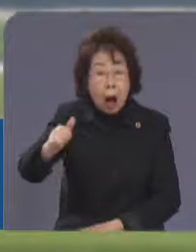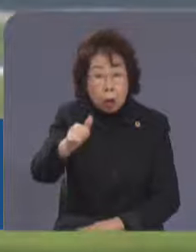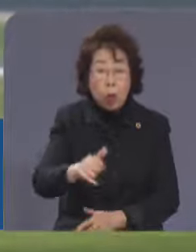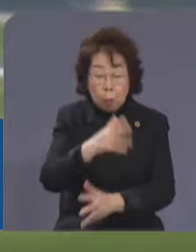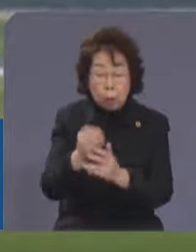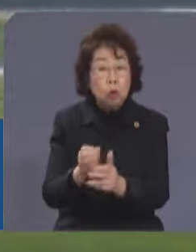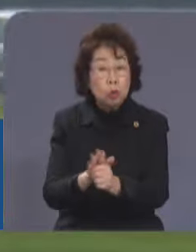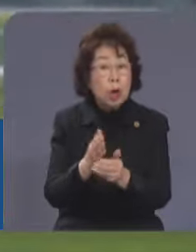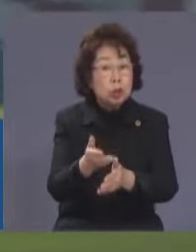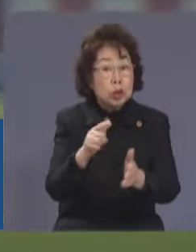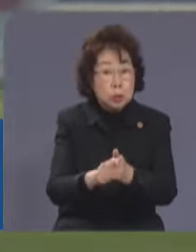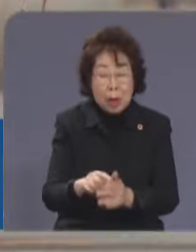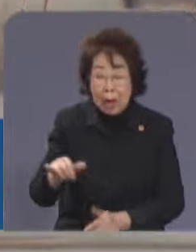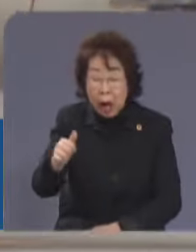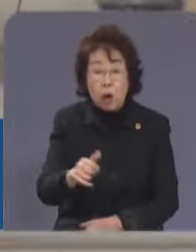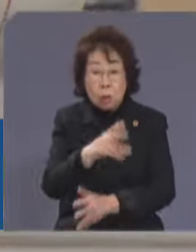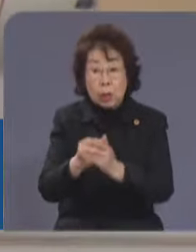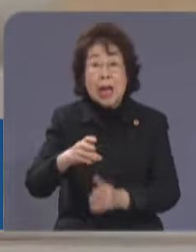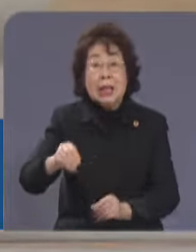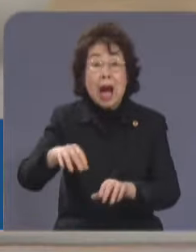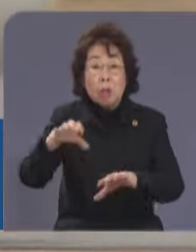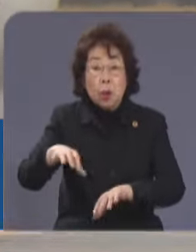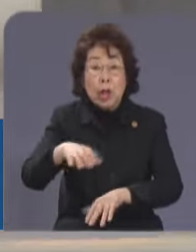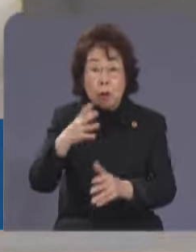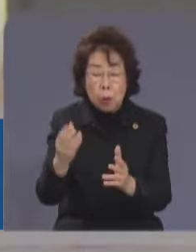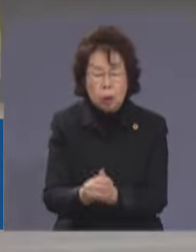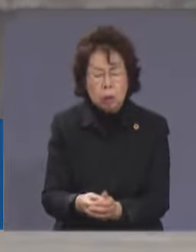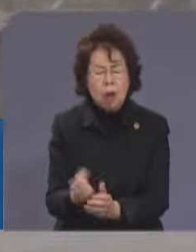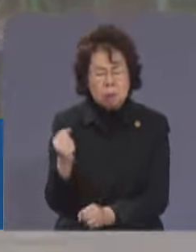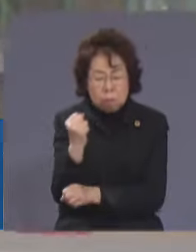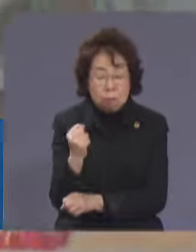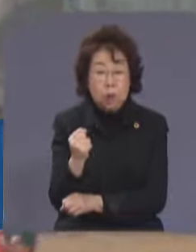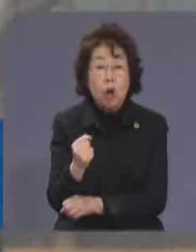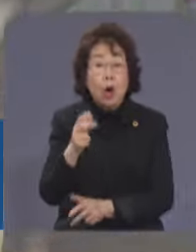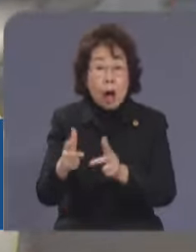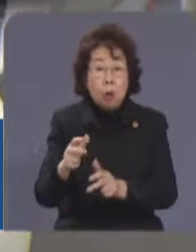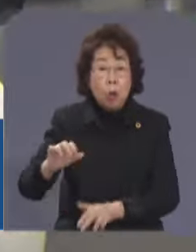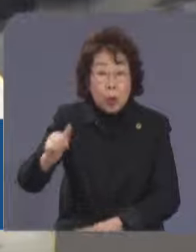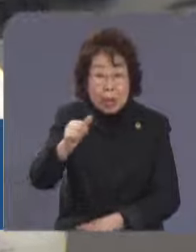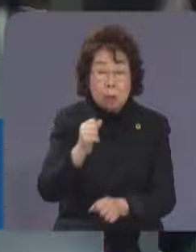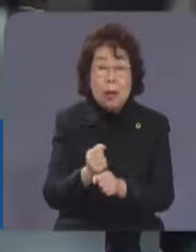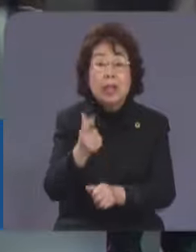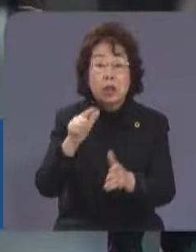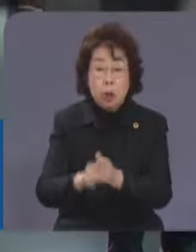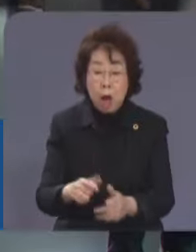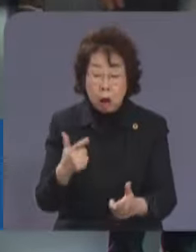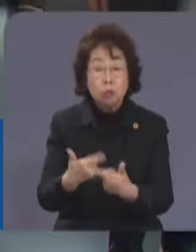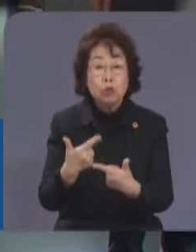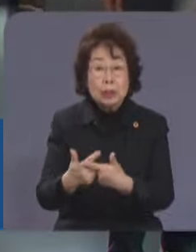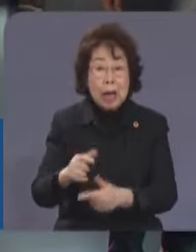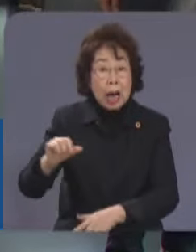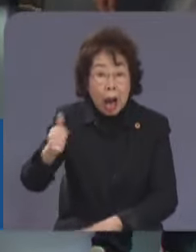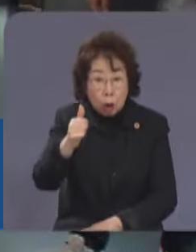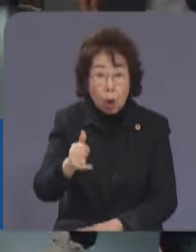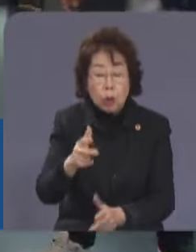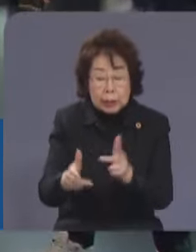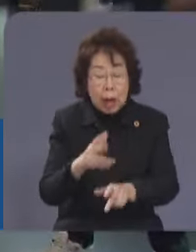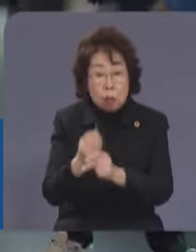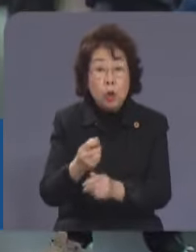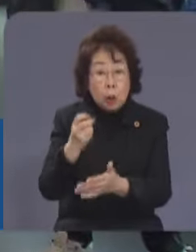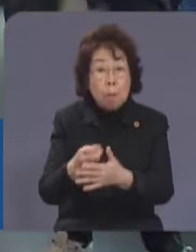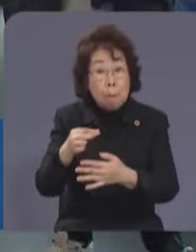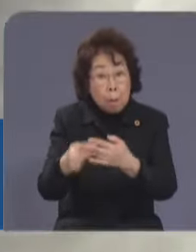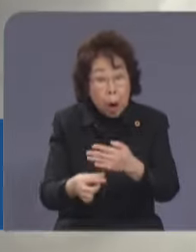사옥 지원, 항공산업용지 우선 공급 등 거점 항공사 지원 근거를 담은 부산 거점 항공사 지원 조례를